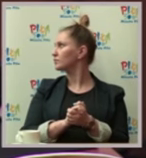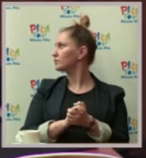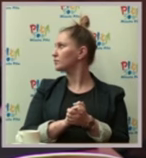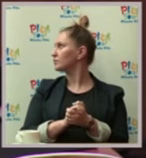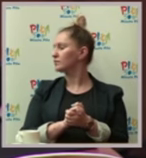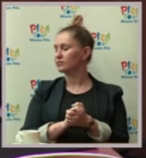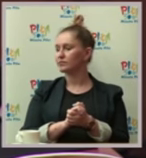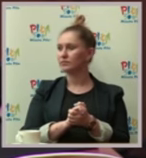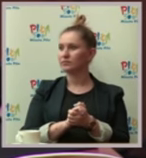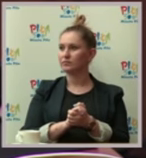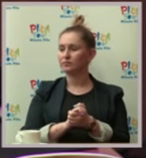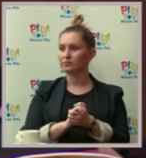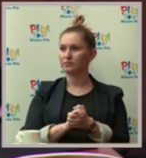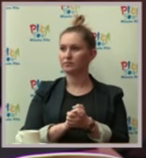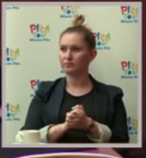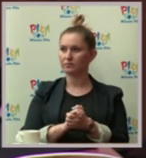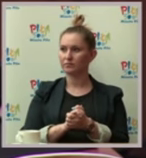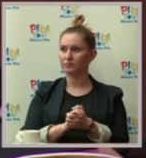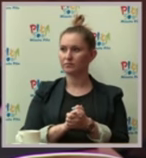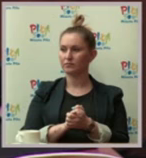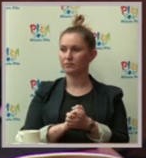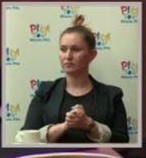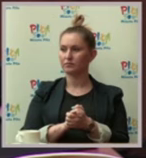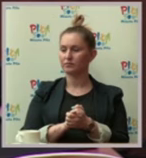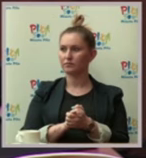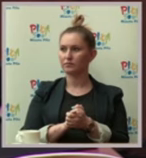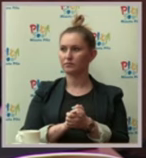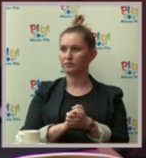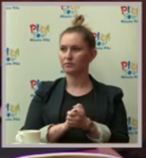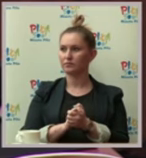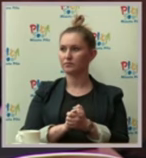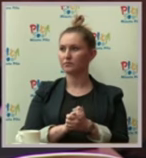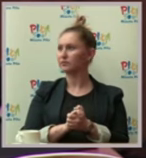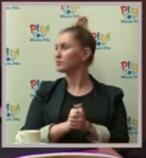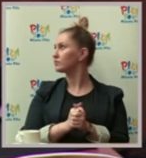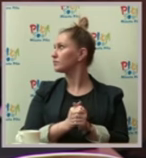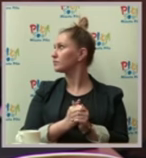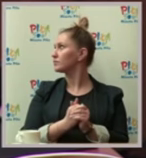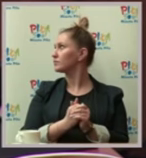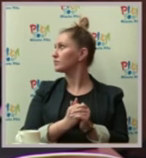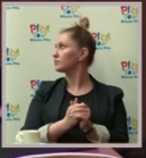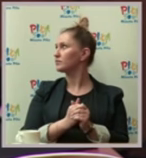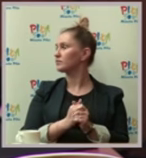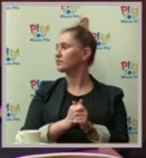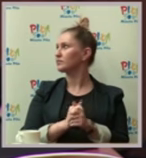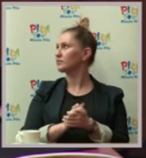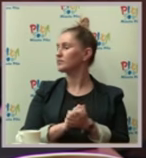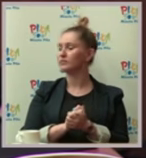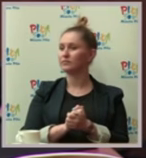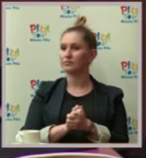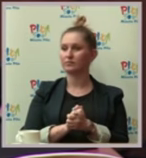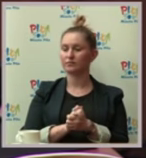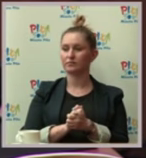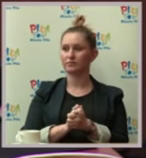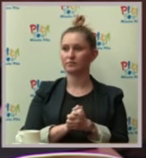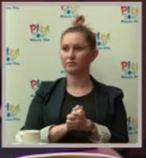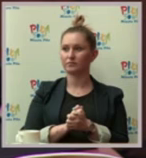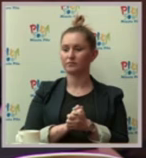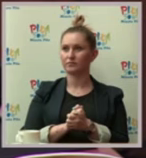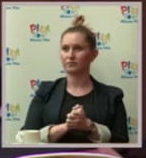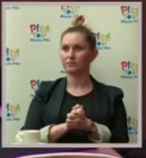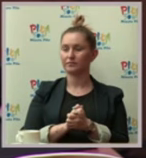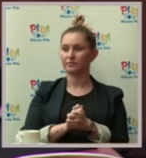druku 410. Druku tego nie głosowaliśmy, wierząc,